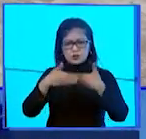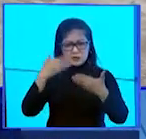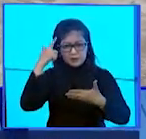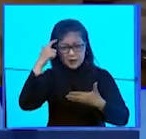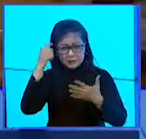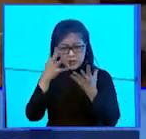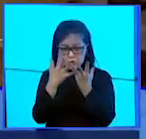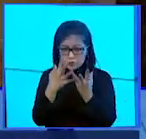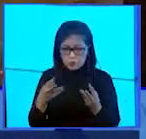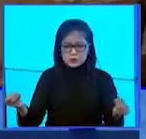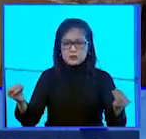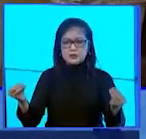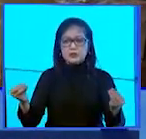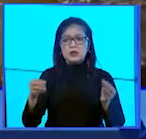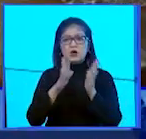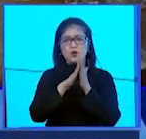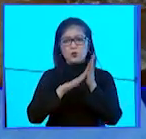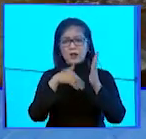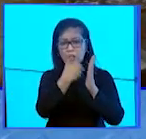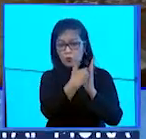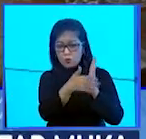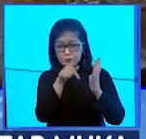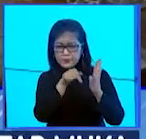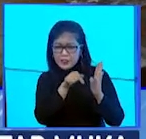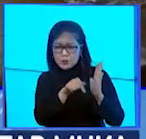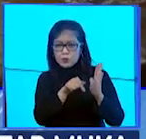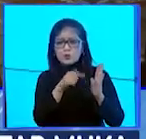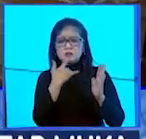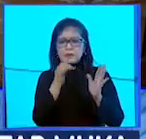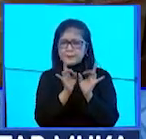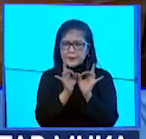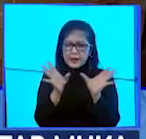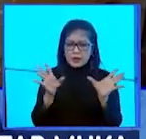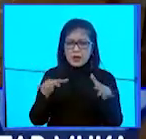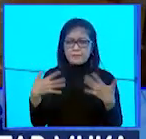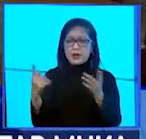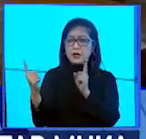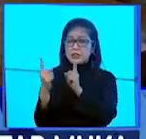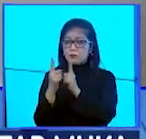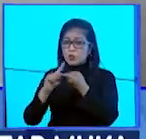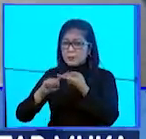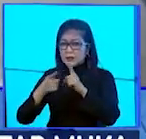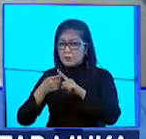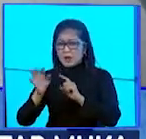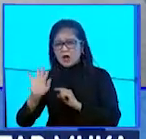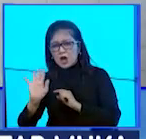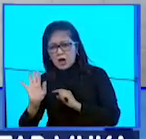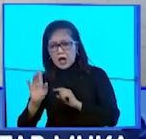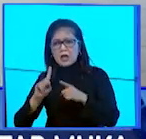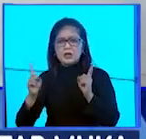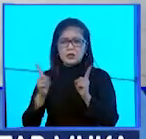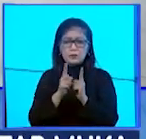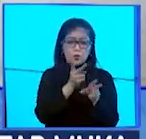dapatkan itu tidak sempurna belum lagi bagaimana Interaksi mereka dengan guru dan teman-temannya hal seperti inilah yang membuat kita untuk terus